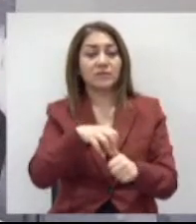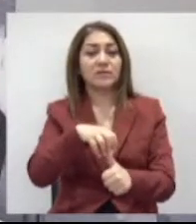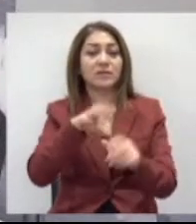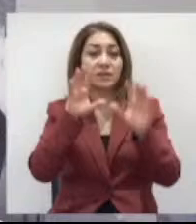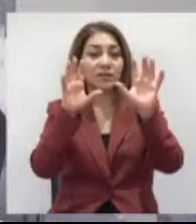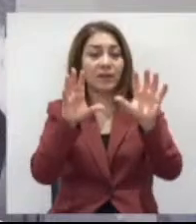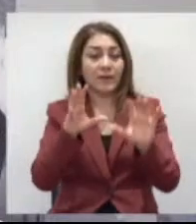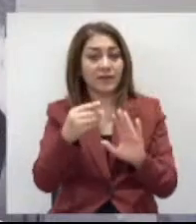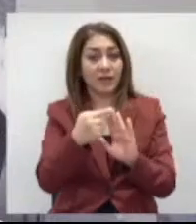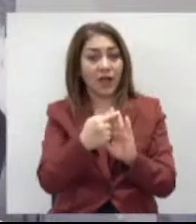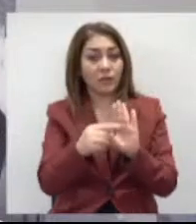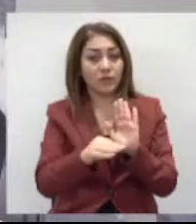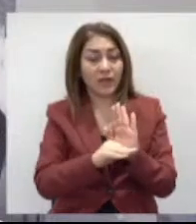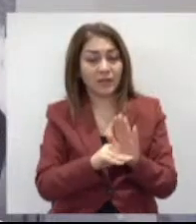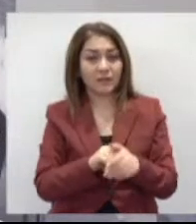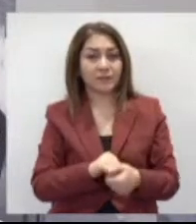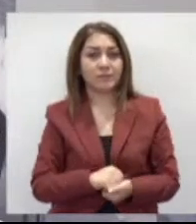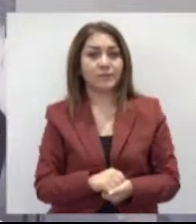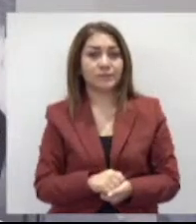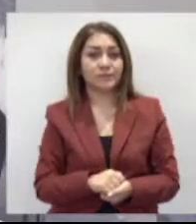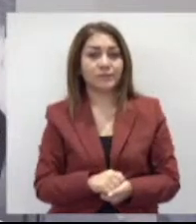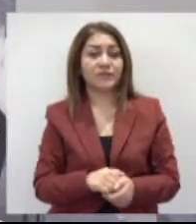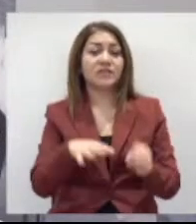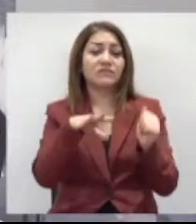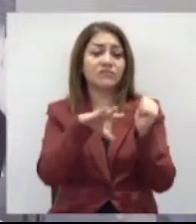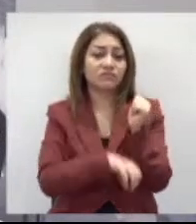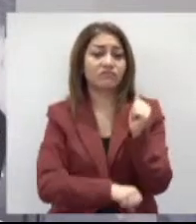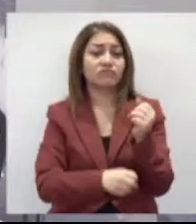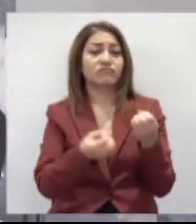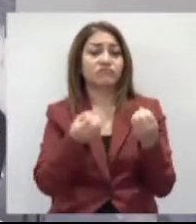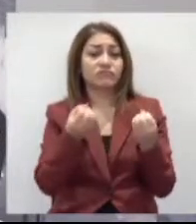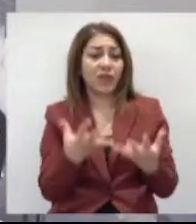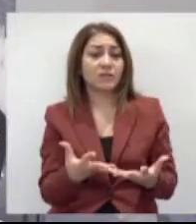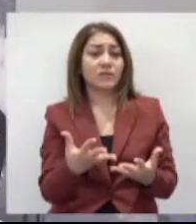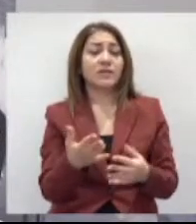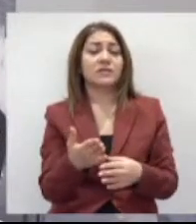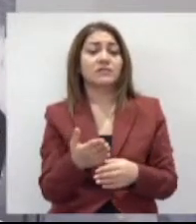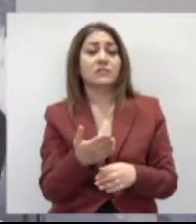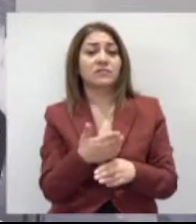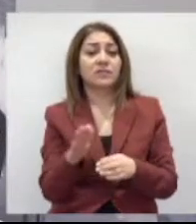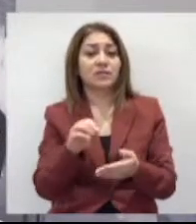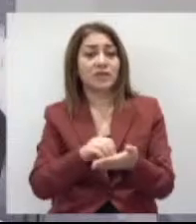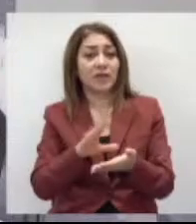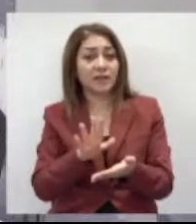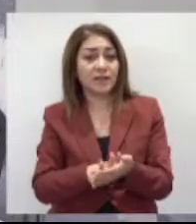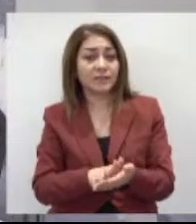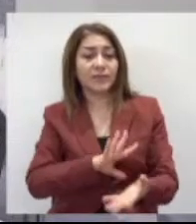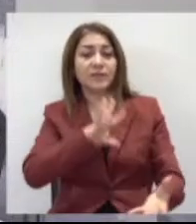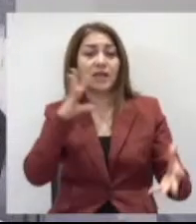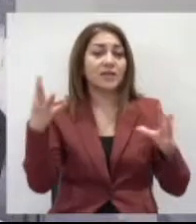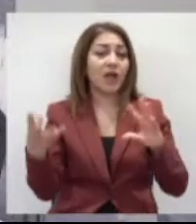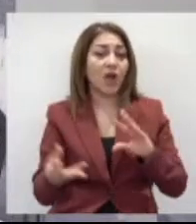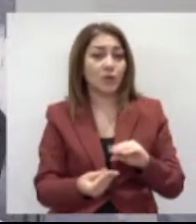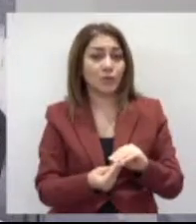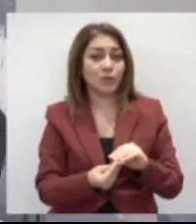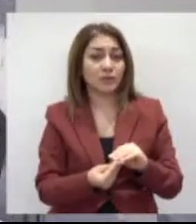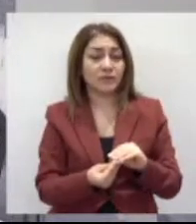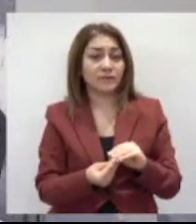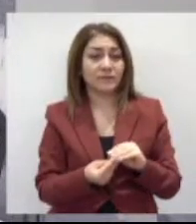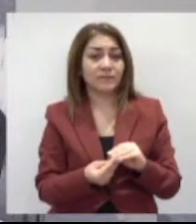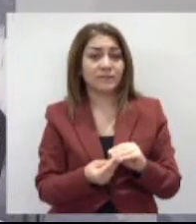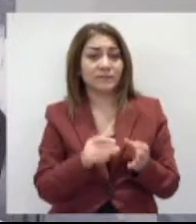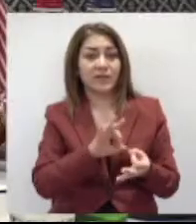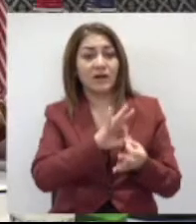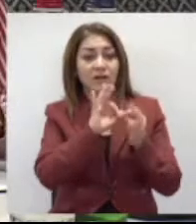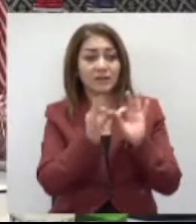կառուցակարգերը, եւ վերջում պարզապես առանձնացրել ենք մի ընդհանրական, հա, այսպես ձևակերպում,